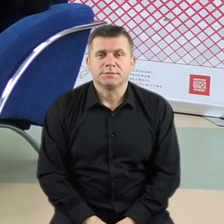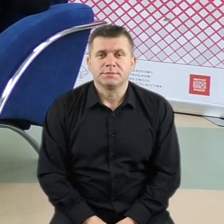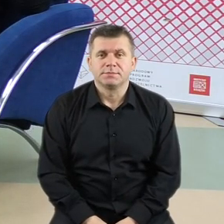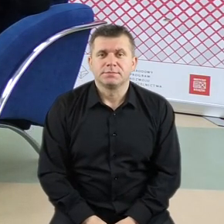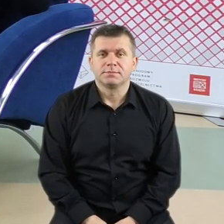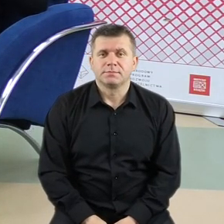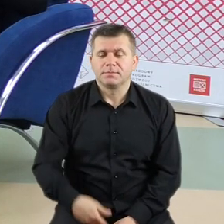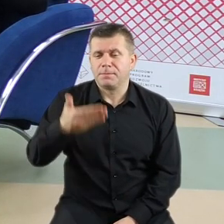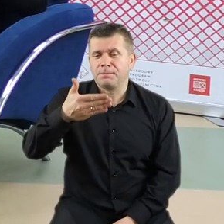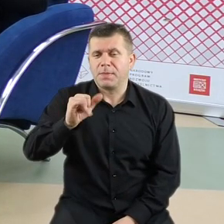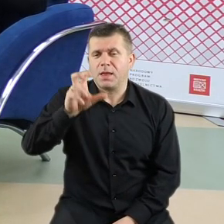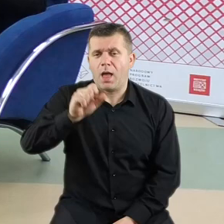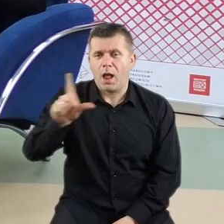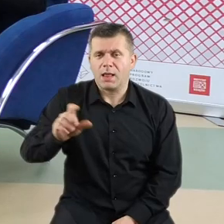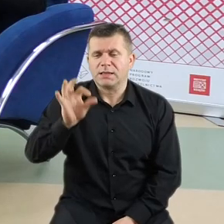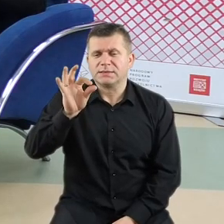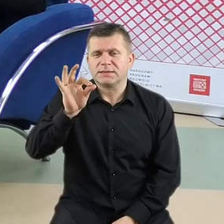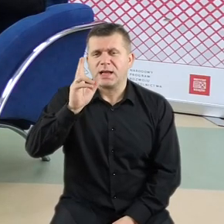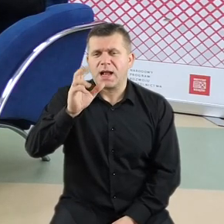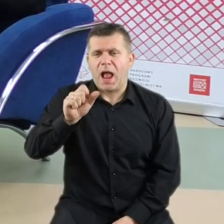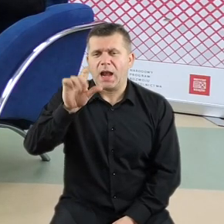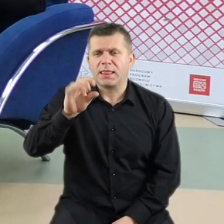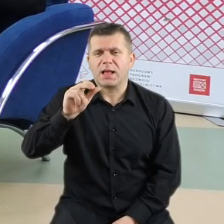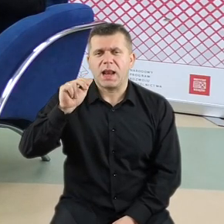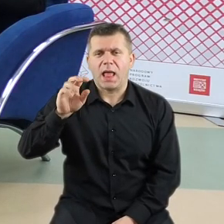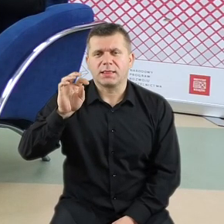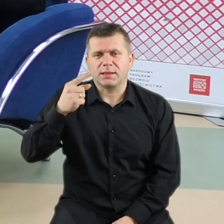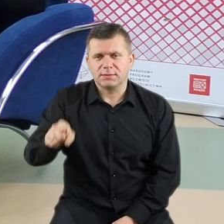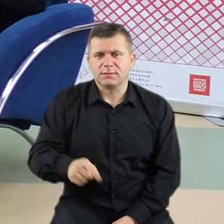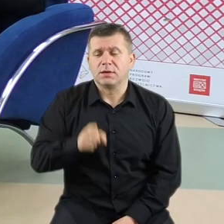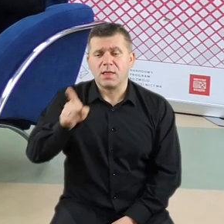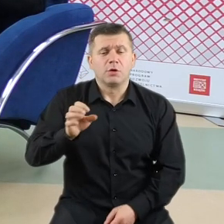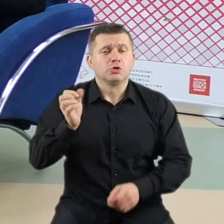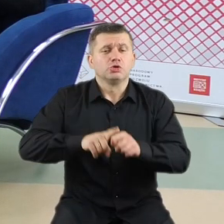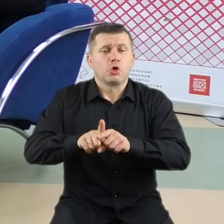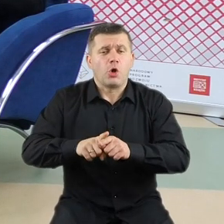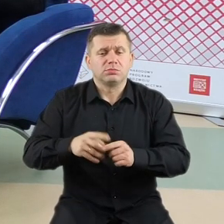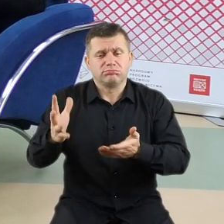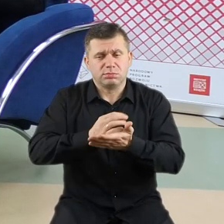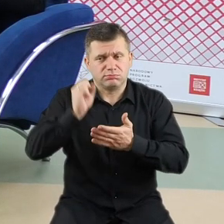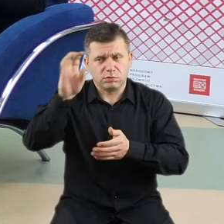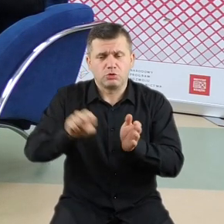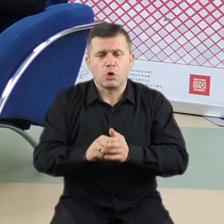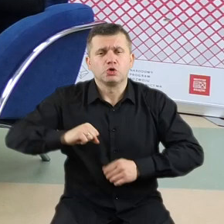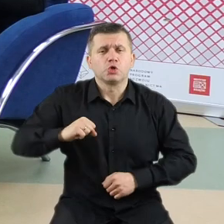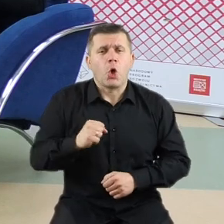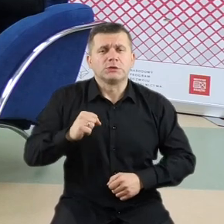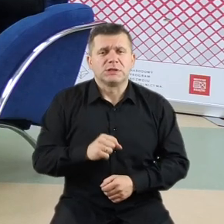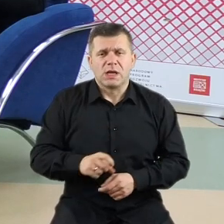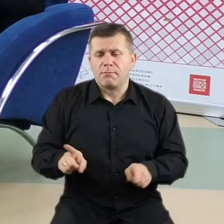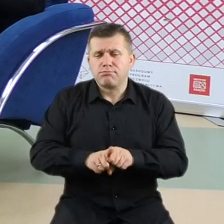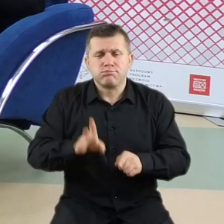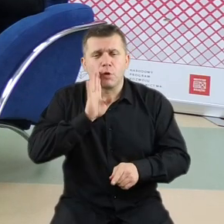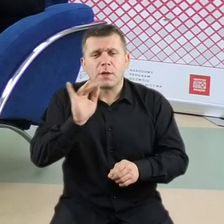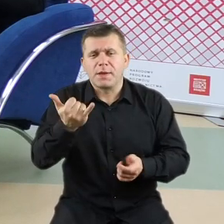Chodzi o Michaela z Kaliningradu. Tam była mowa o tym, że jego siostrę wywieziono do Szkocji zupełnie na takiej samej